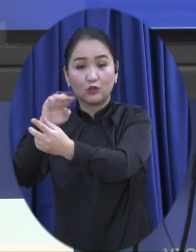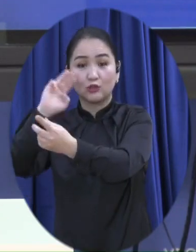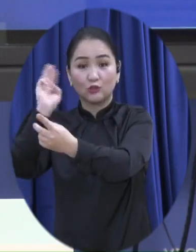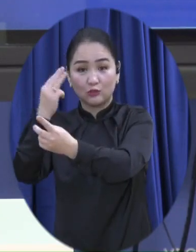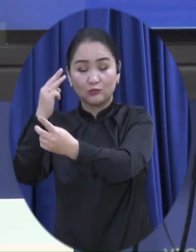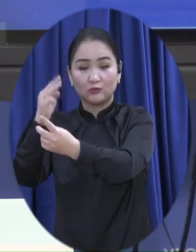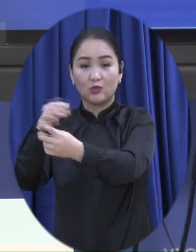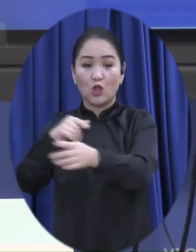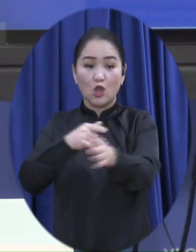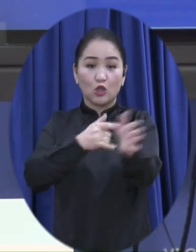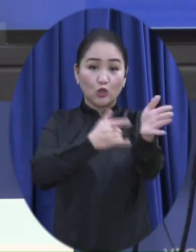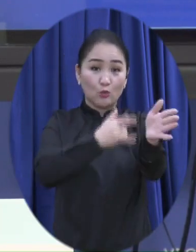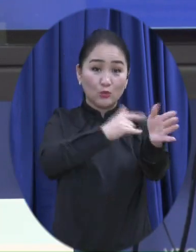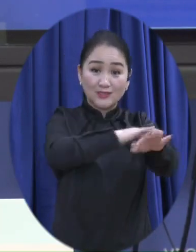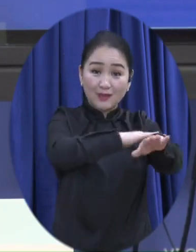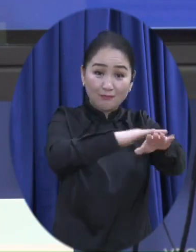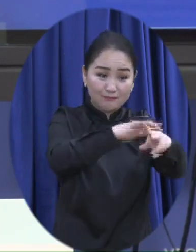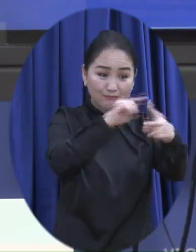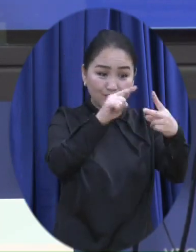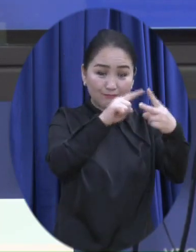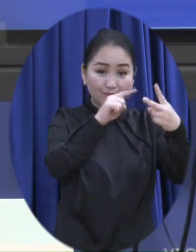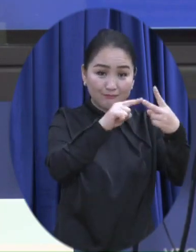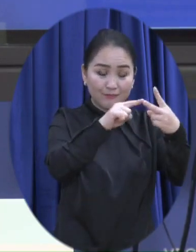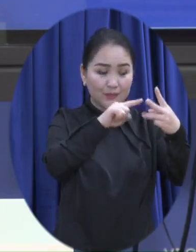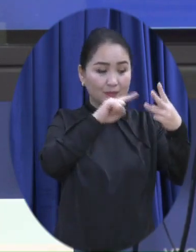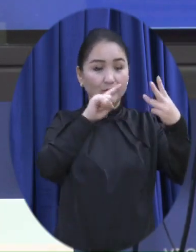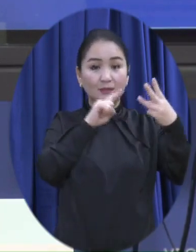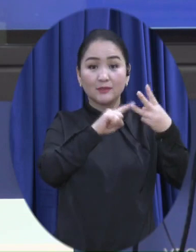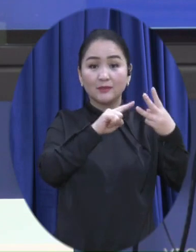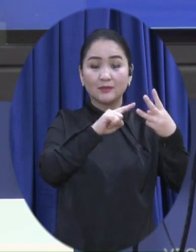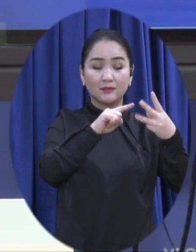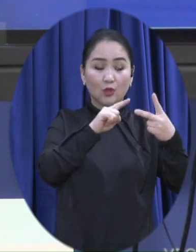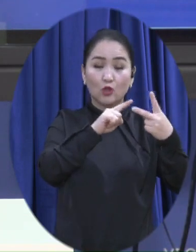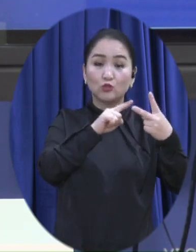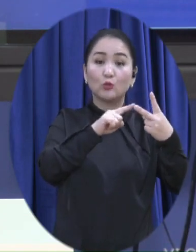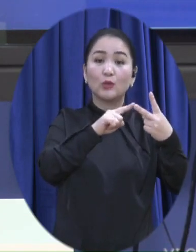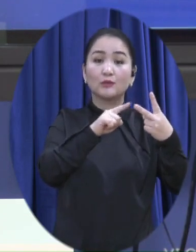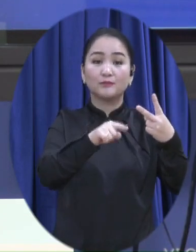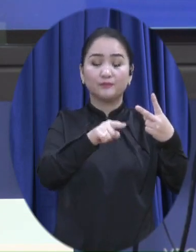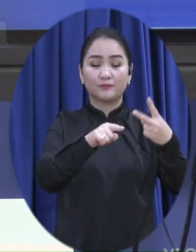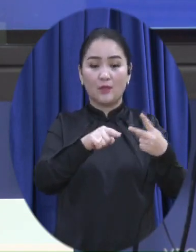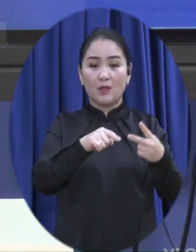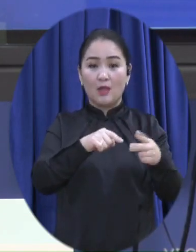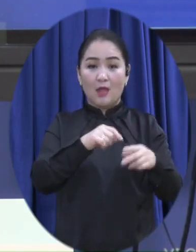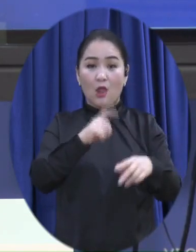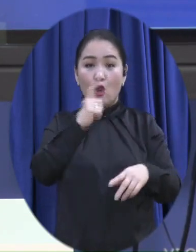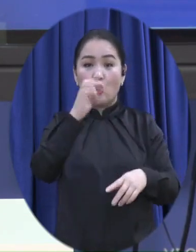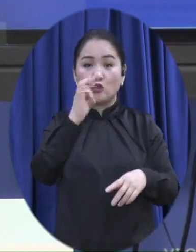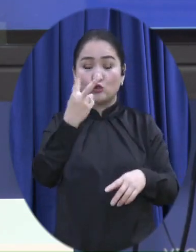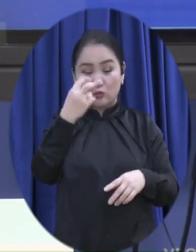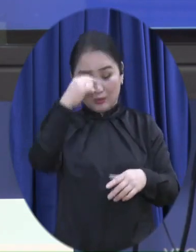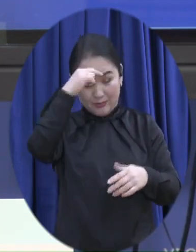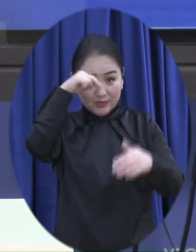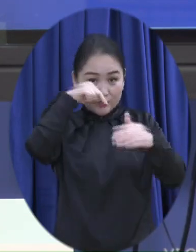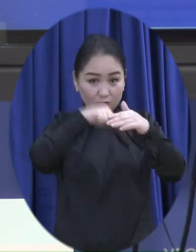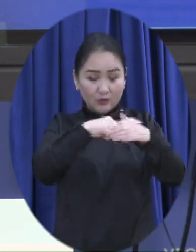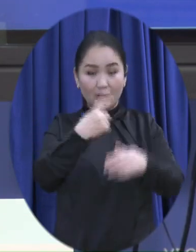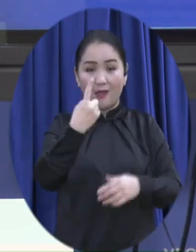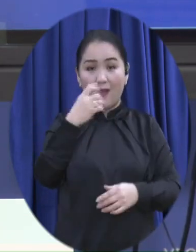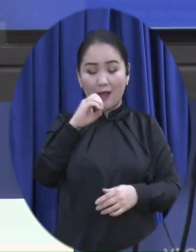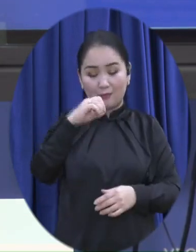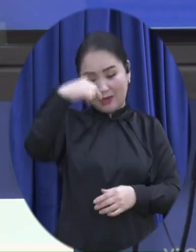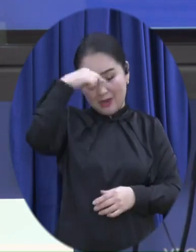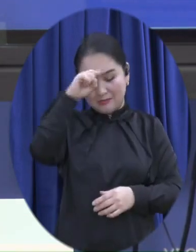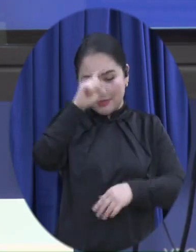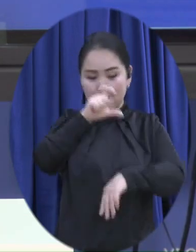За төмөр замын кластерыг тодорхой хэлж өгсөн. За хоёр дахь кластер нь бол халдвар төвчин судлалын үндэсний төвийн 10 одоо